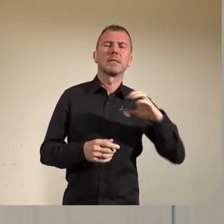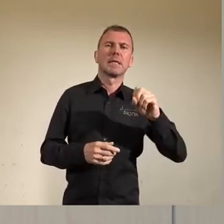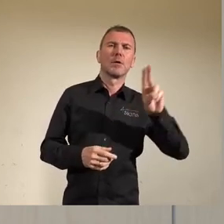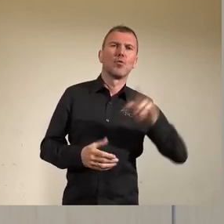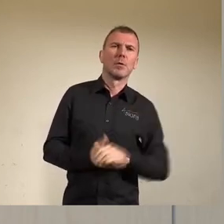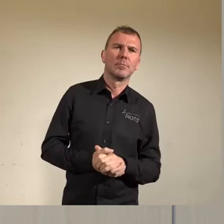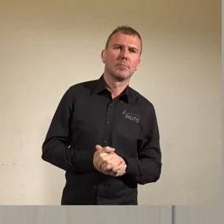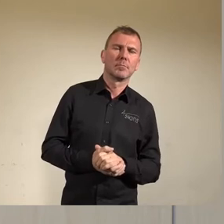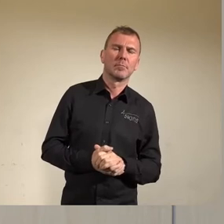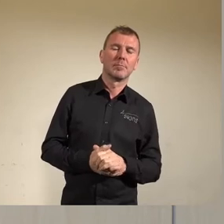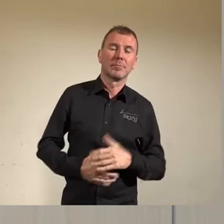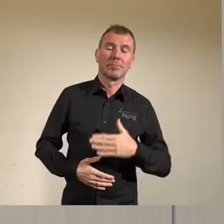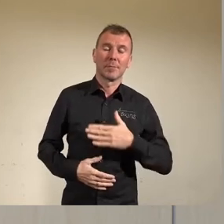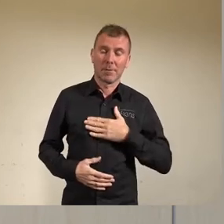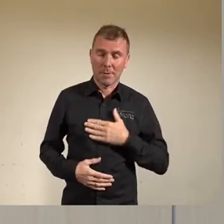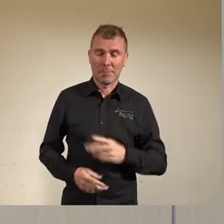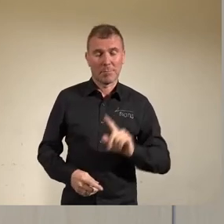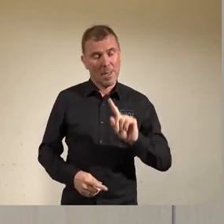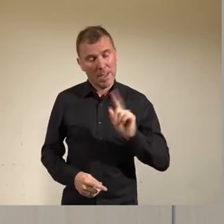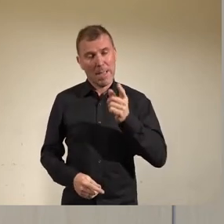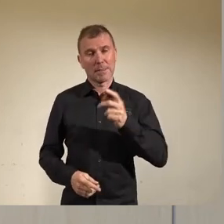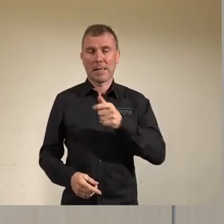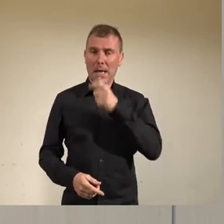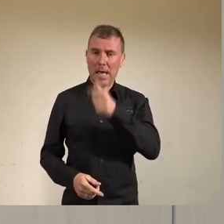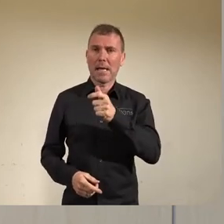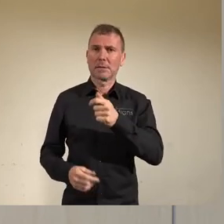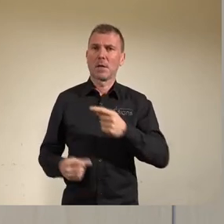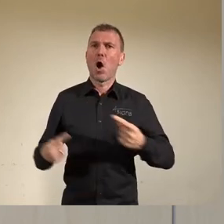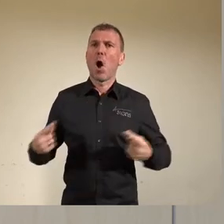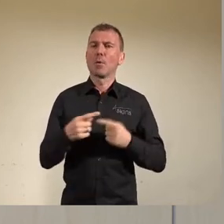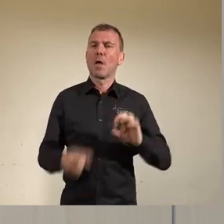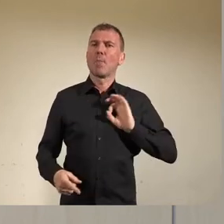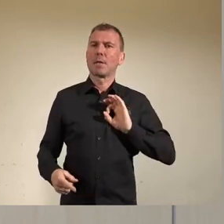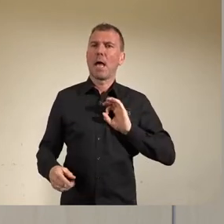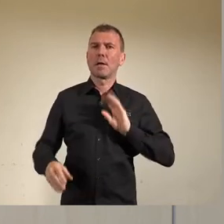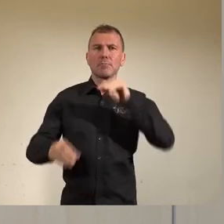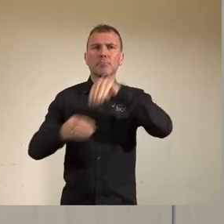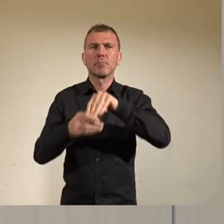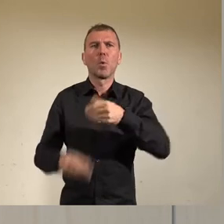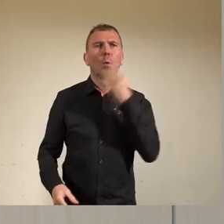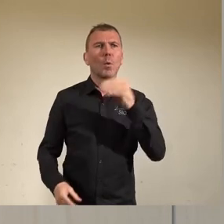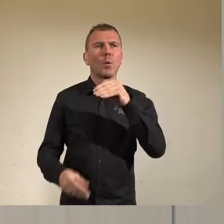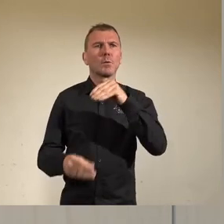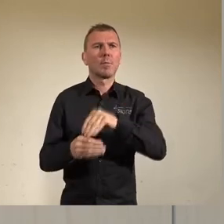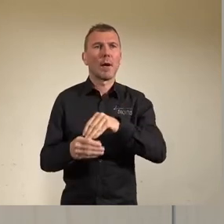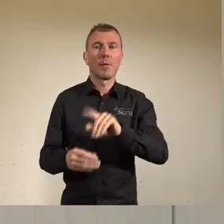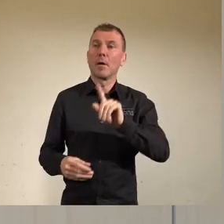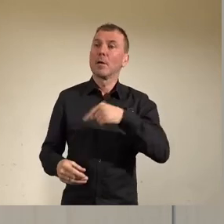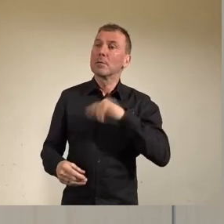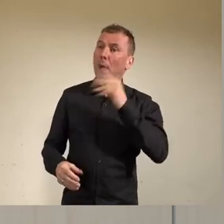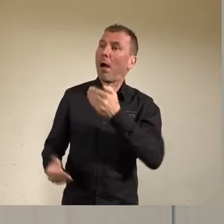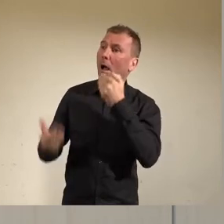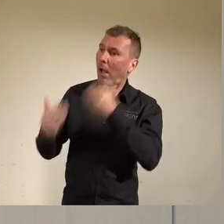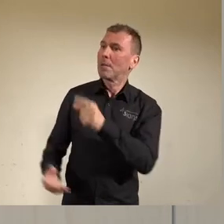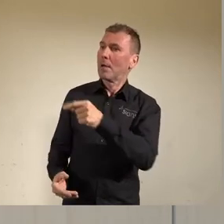Wir als einzige ernsthafte Oppositionspartei sind dabei außen vor geblieben. Und ich muss Ihnen sagen, ich bin Ihnen ausgesprochen dankbar